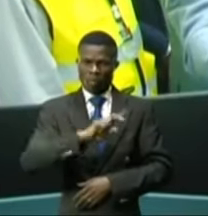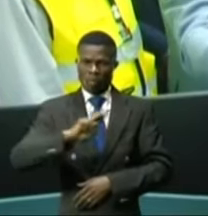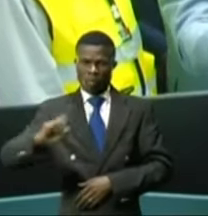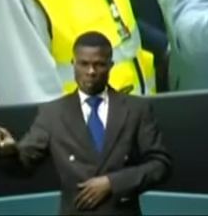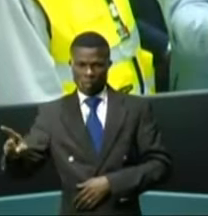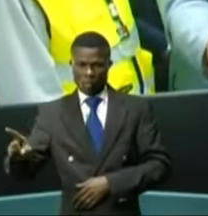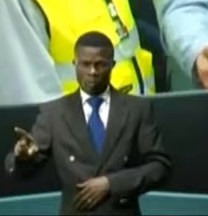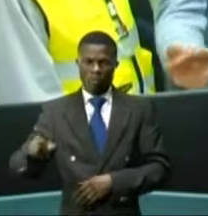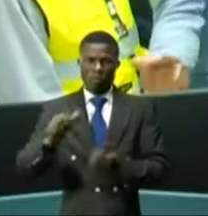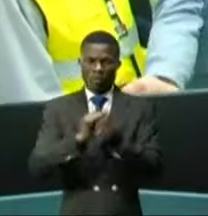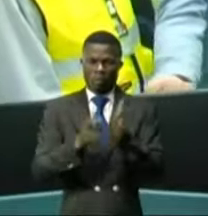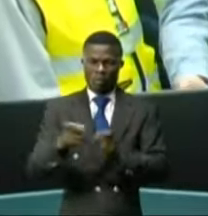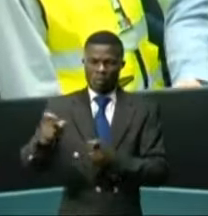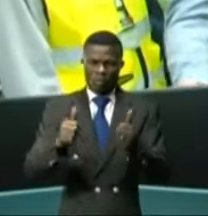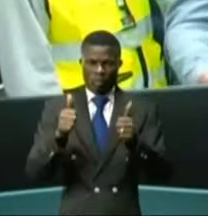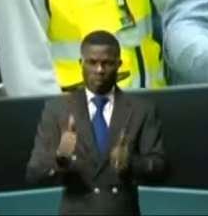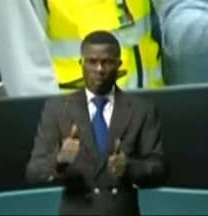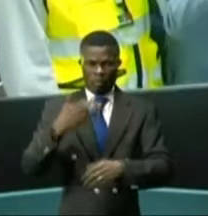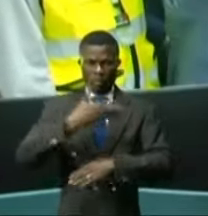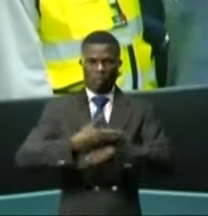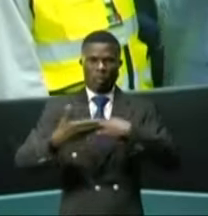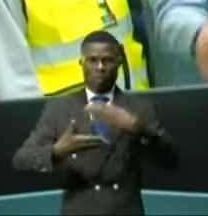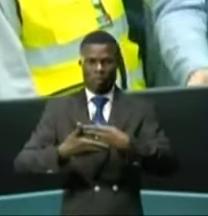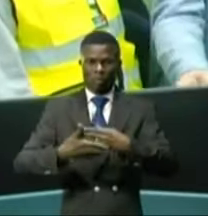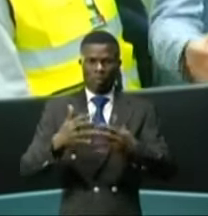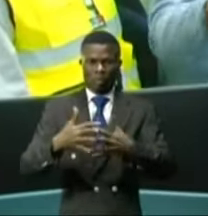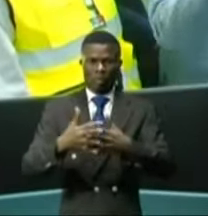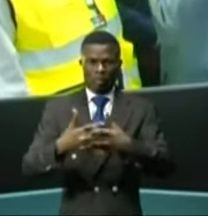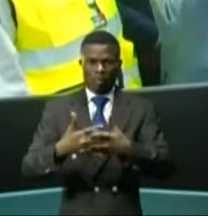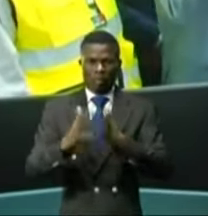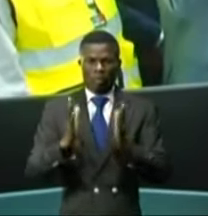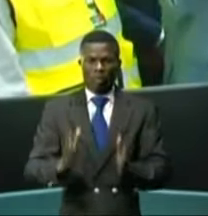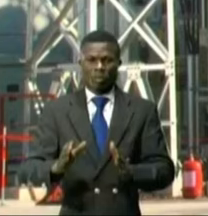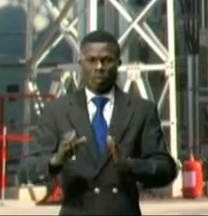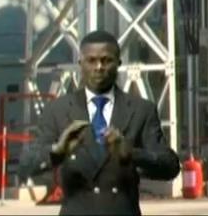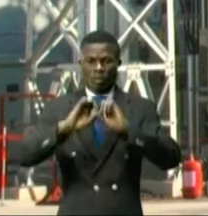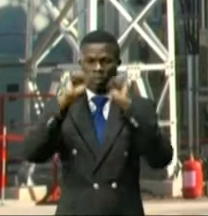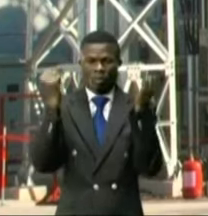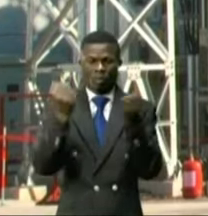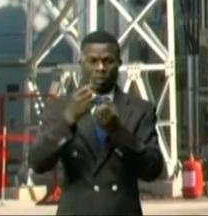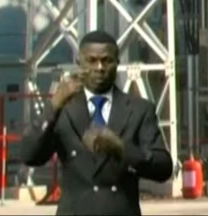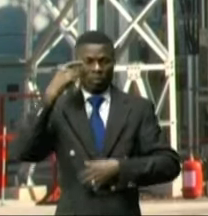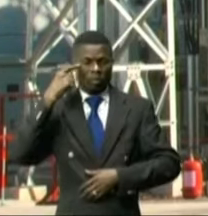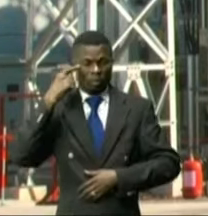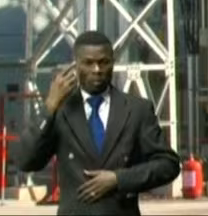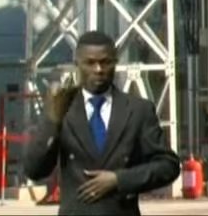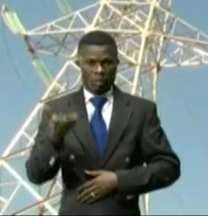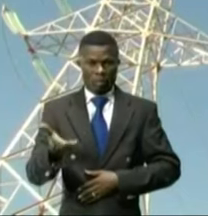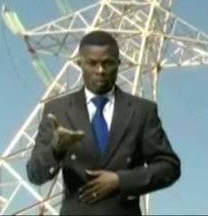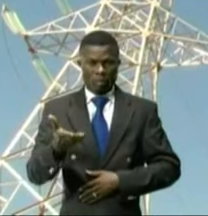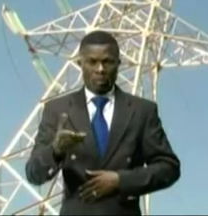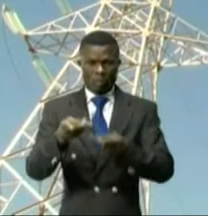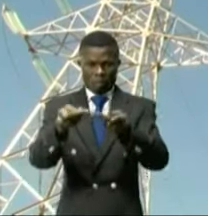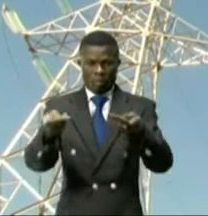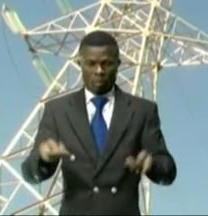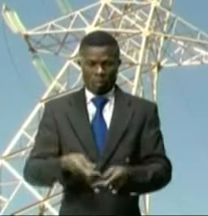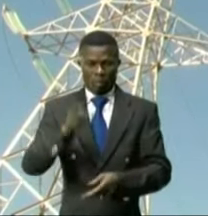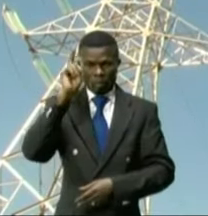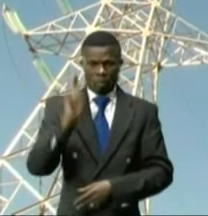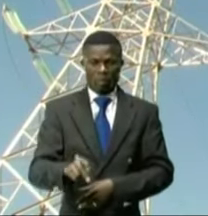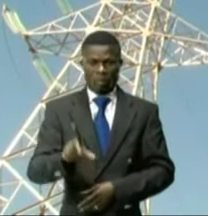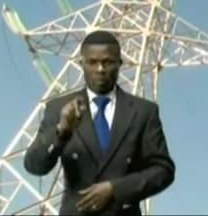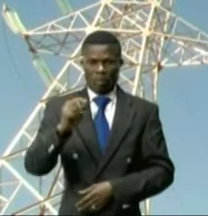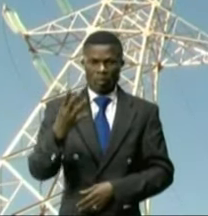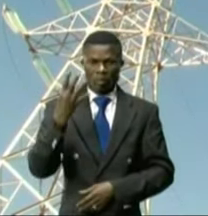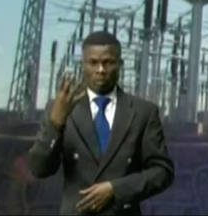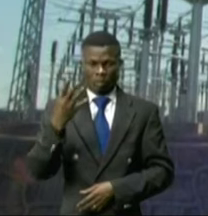avec un système de gestion. Construit avec le partenariat d'une entreprise chinoise, Shanghai Electric, le poste 220 kV